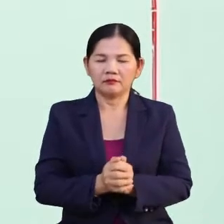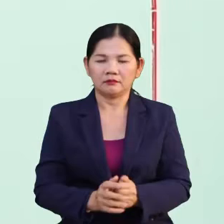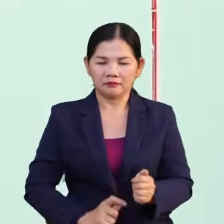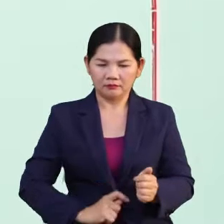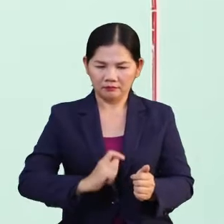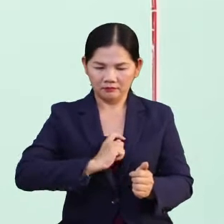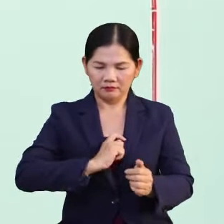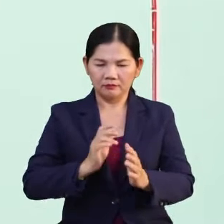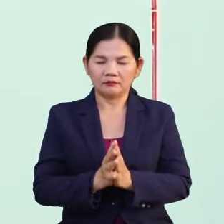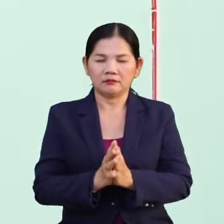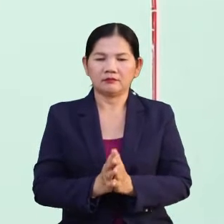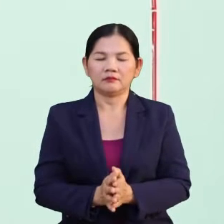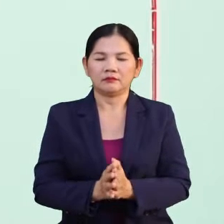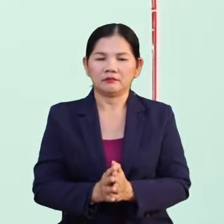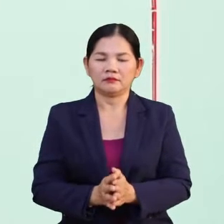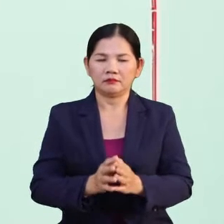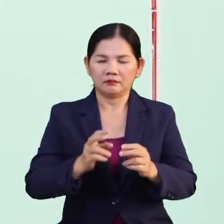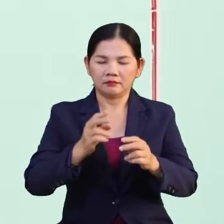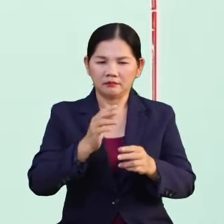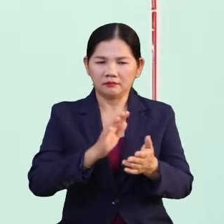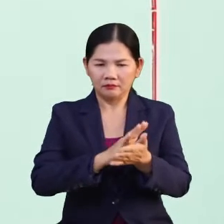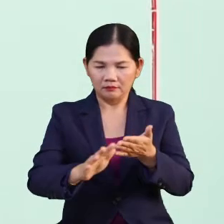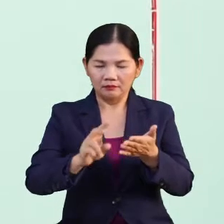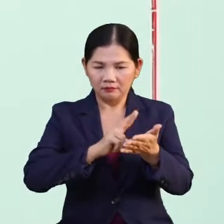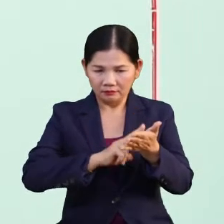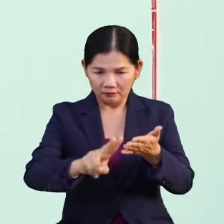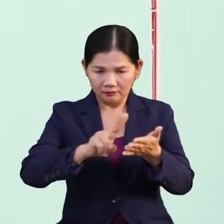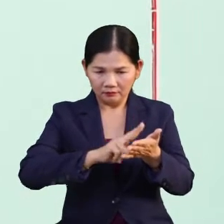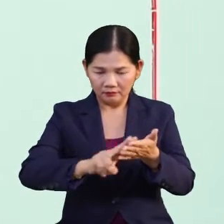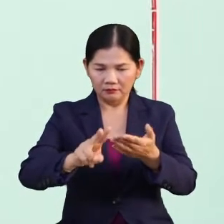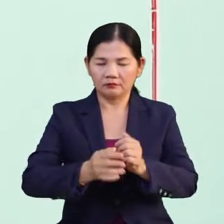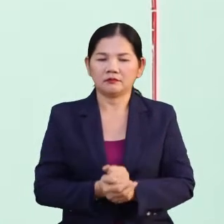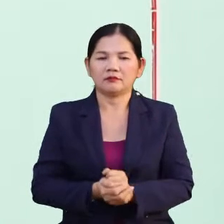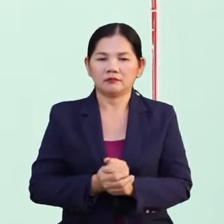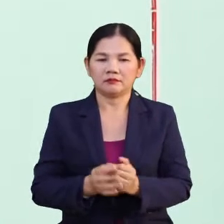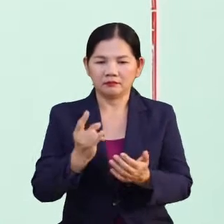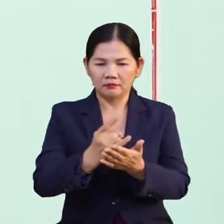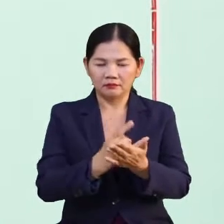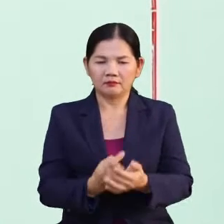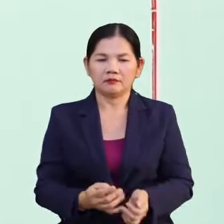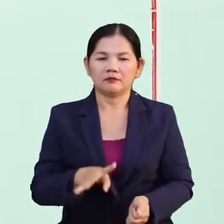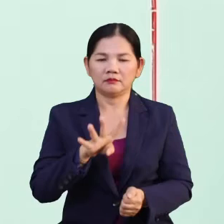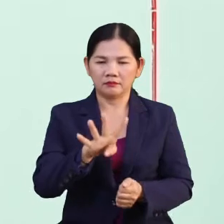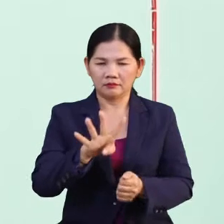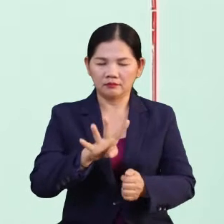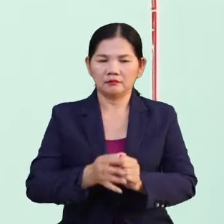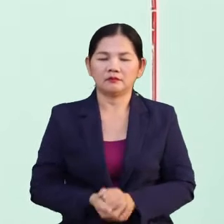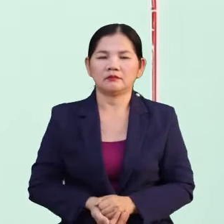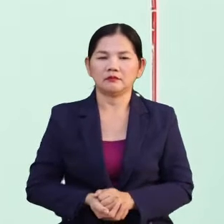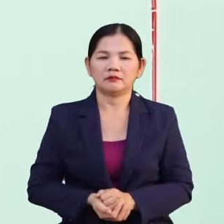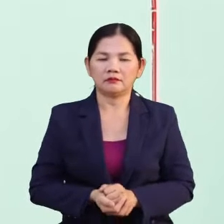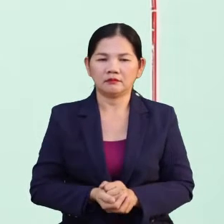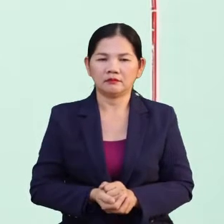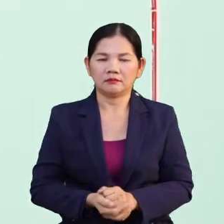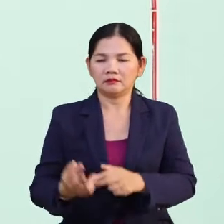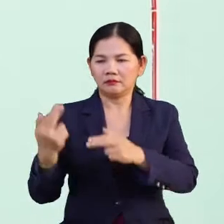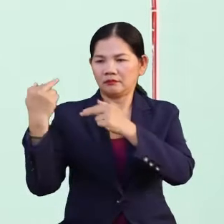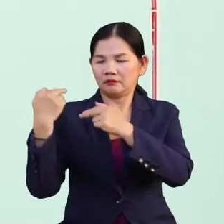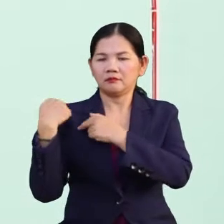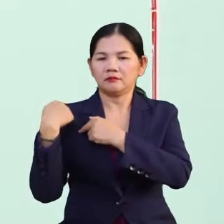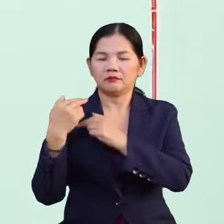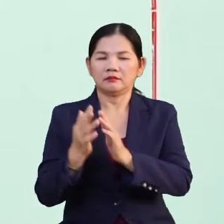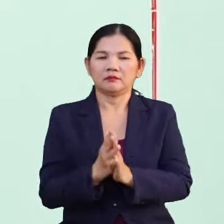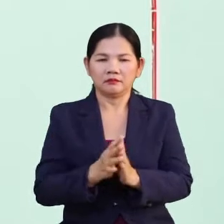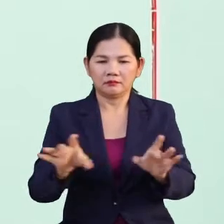ស់នៅប្រកបដោយអនាម័យមេរៀនទី4ការទទួលស្គា